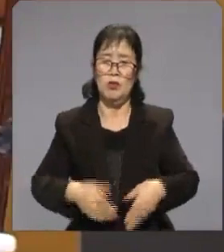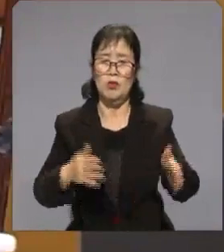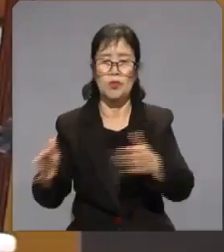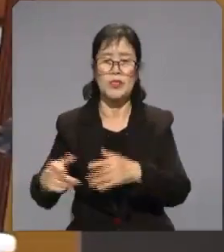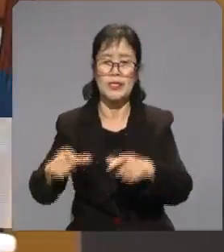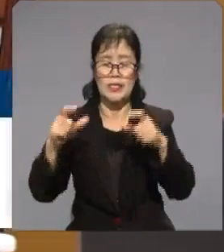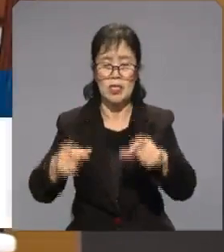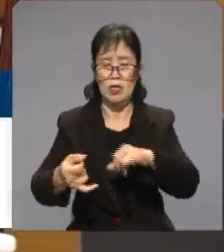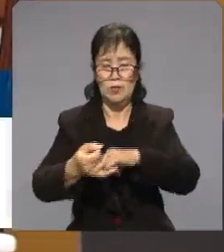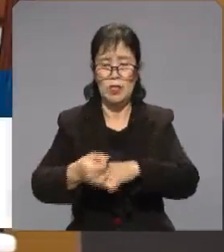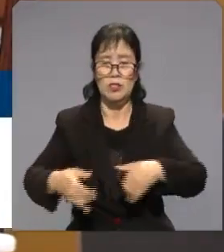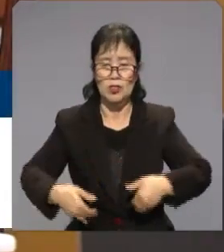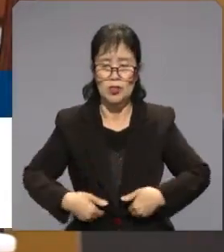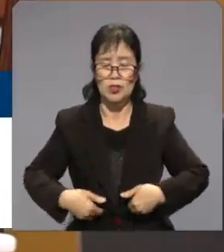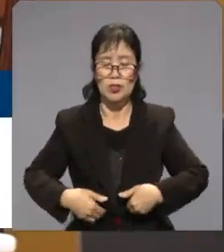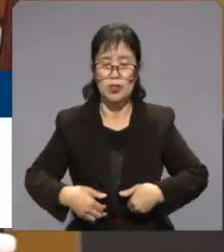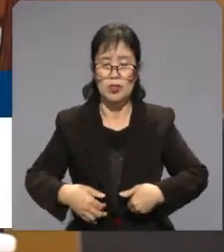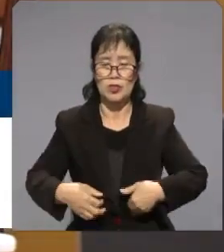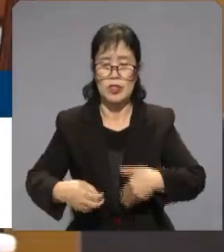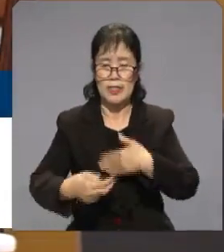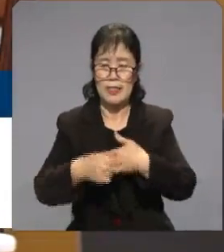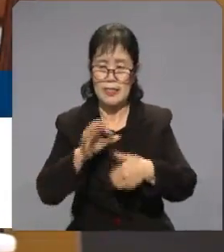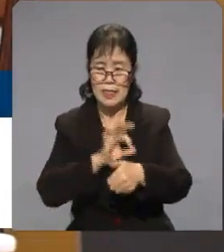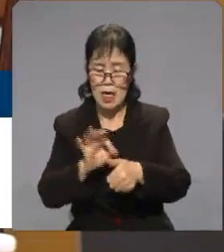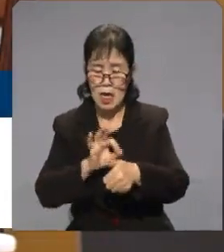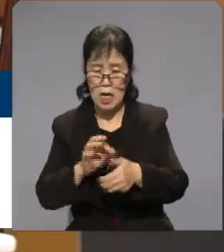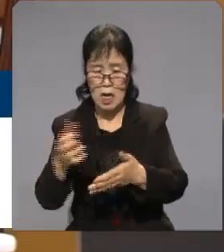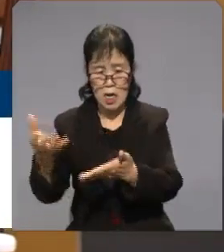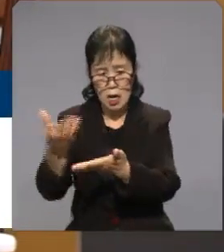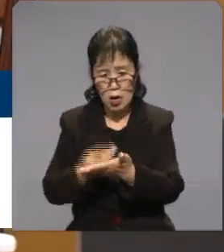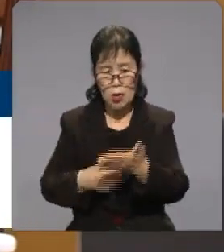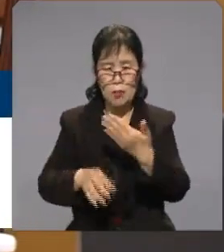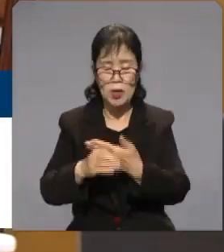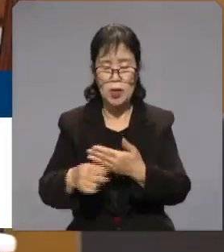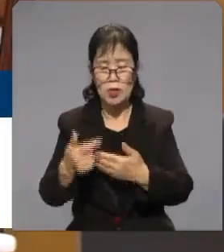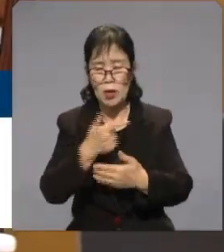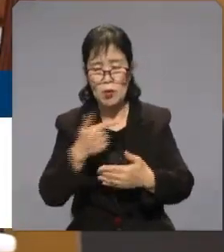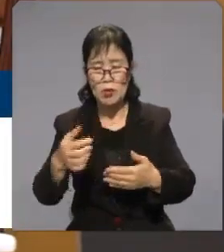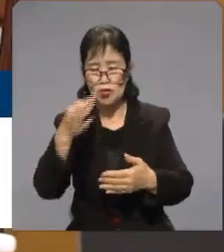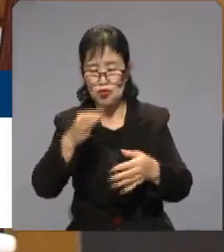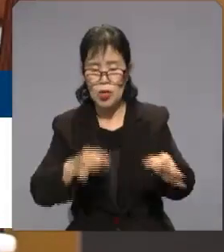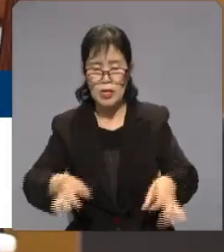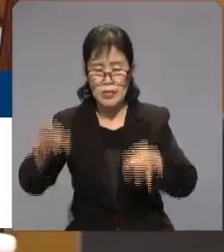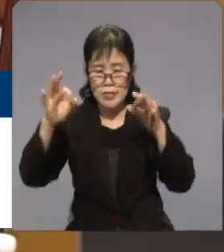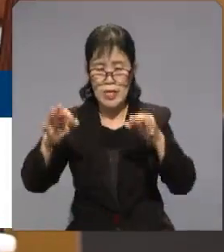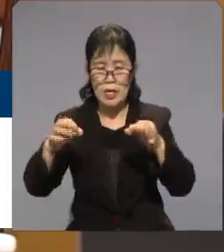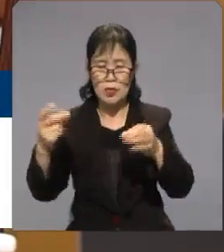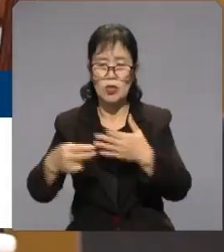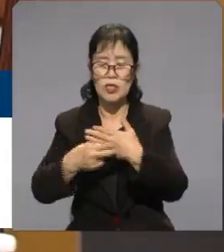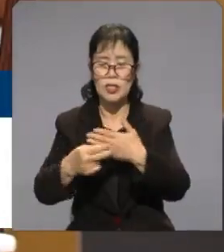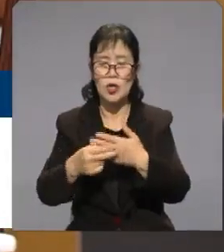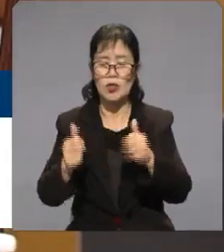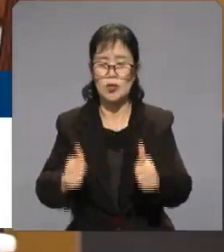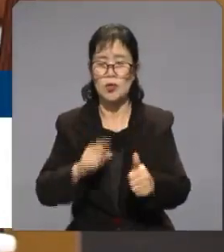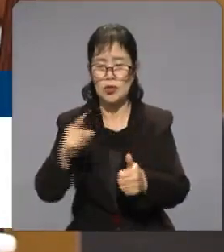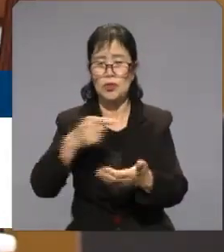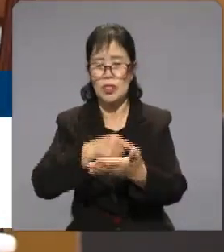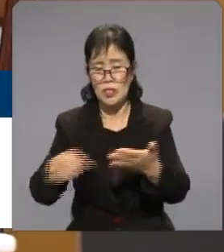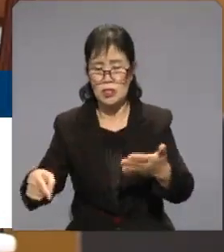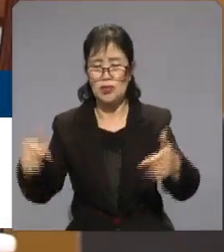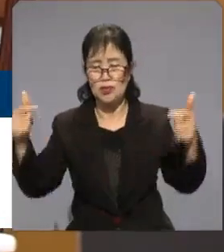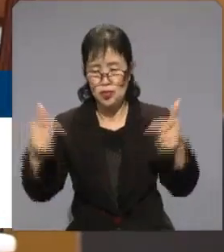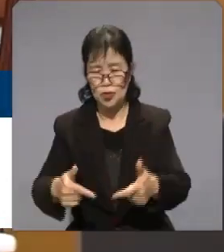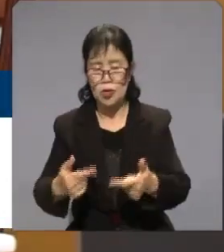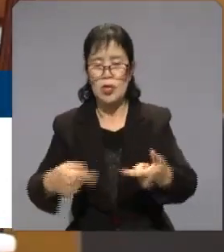지역 필수 의료로 유입되기 위해서는 필수 의료의 대폭적인 수가 인상 및 의료 소송 리스크